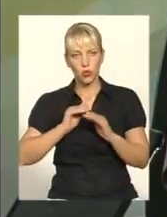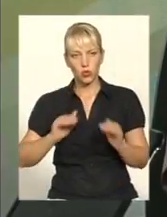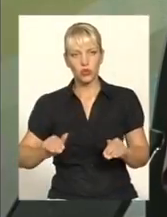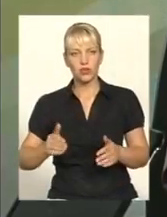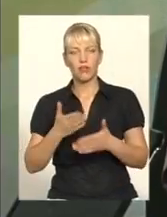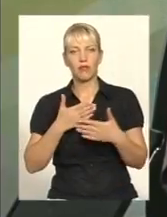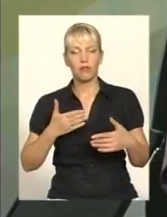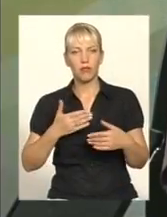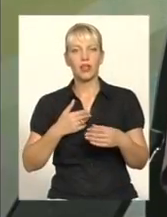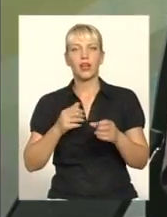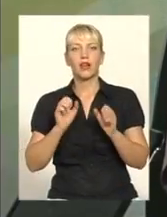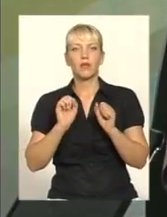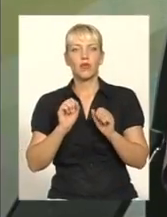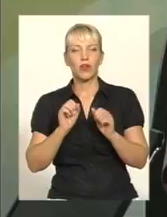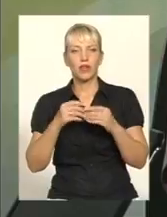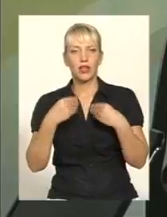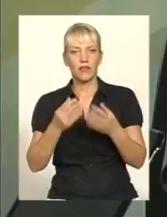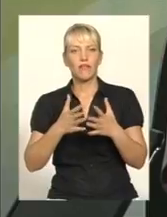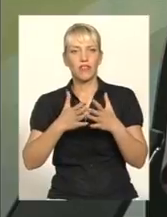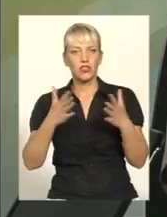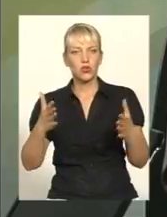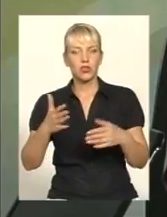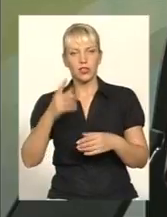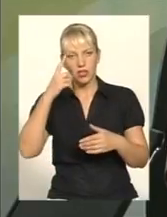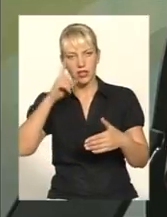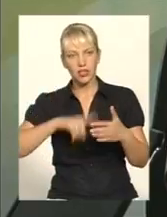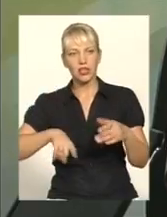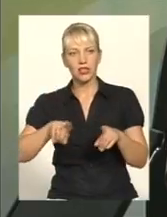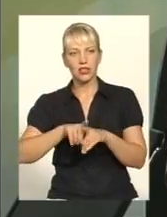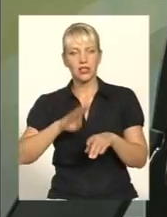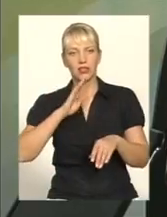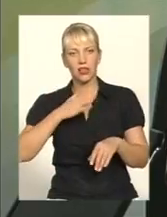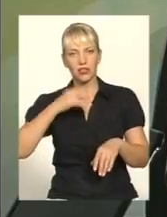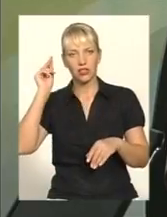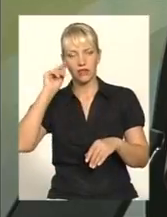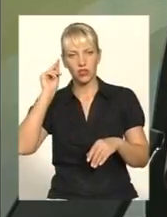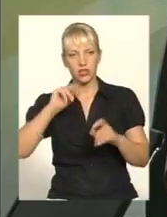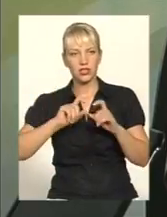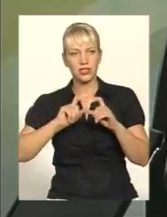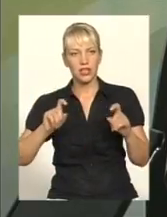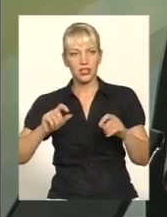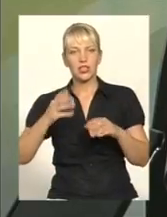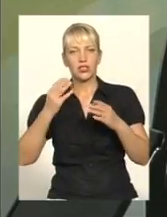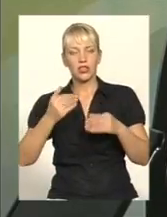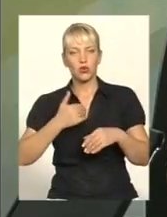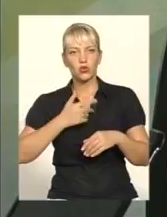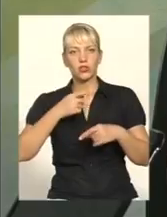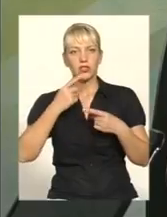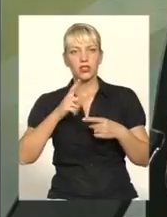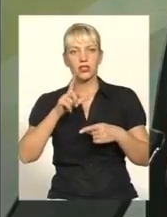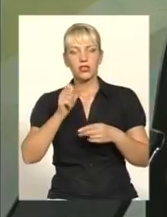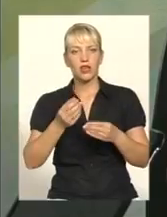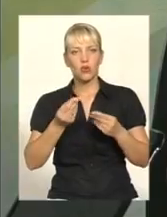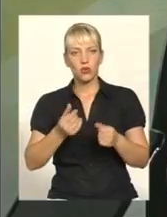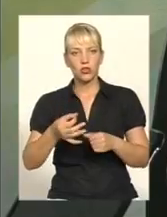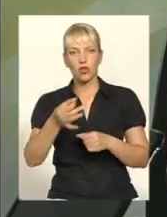надзвичайно покладаємо високі надії, скажімо, на такі наші навчальні заклади. Хочу сказати, що за кошти